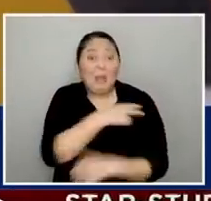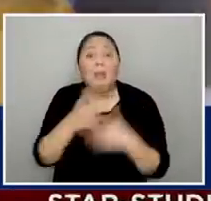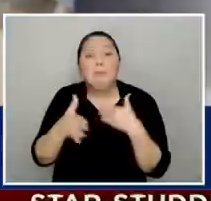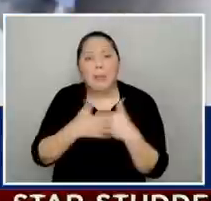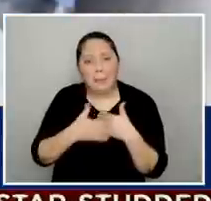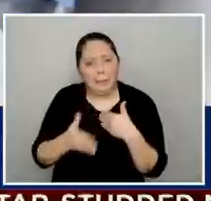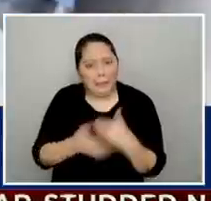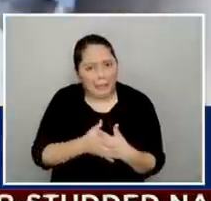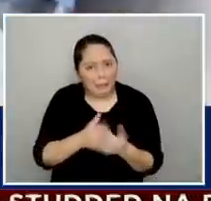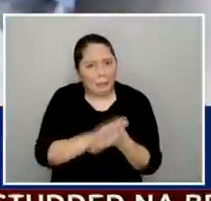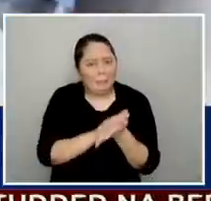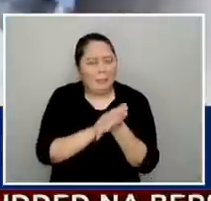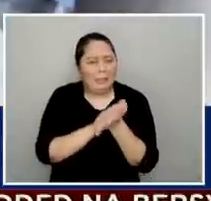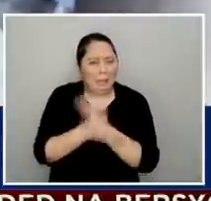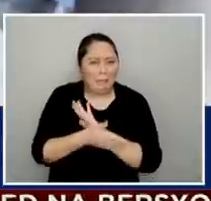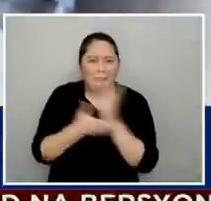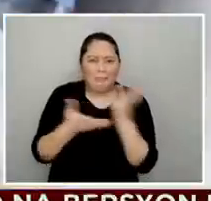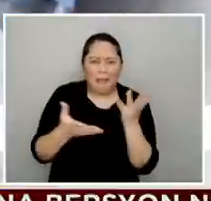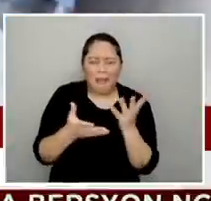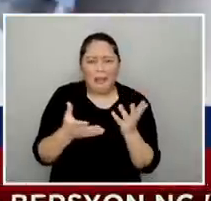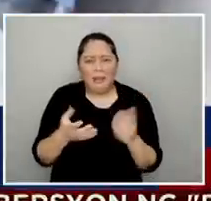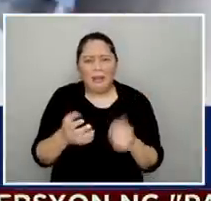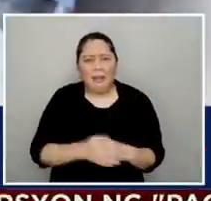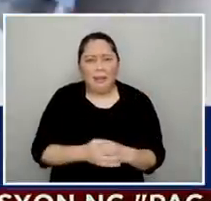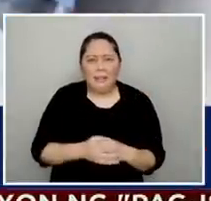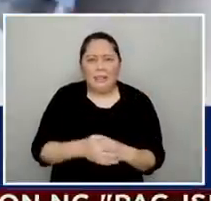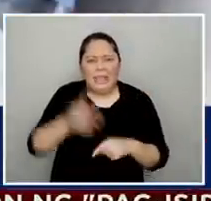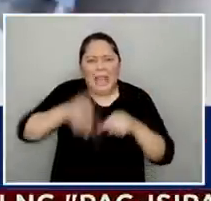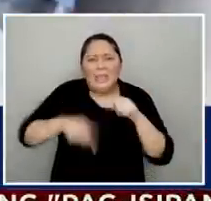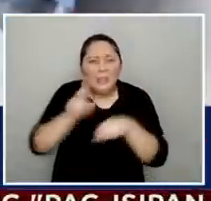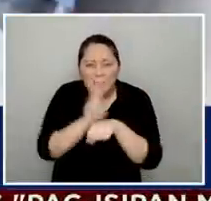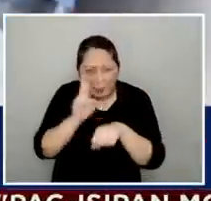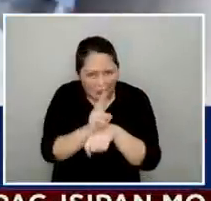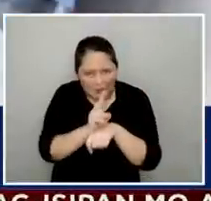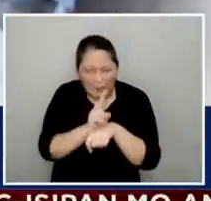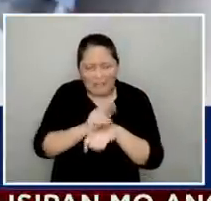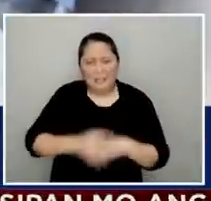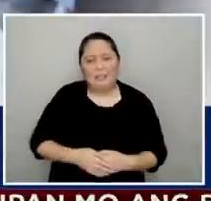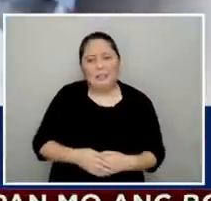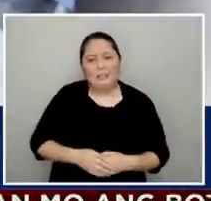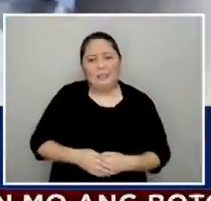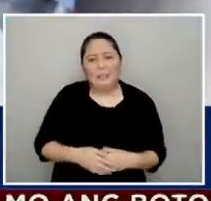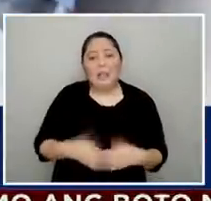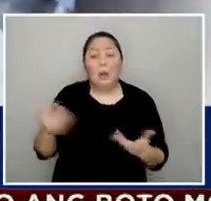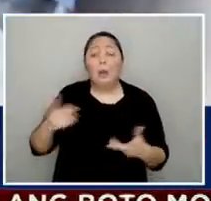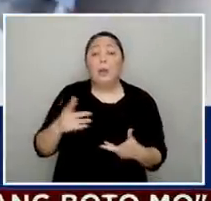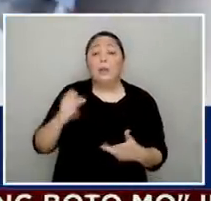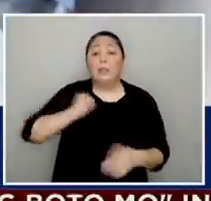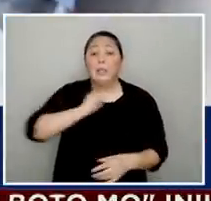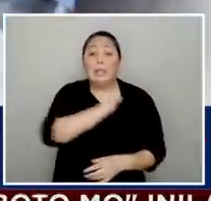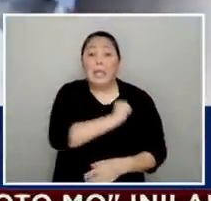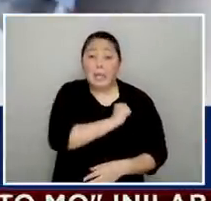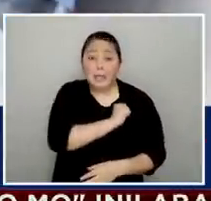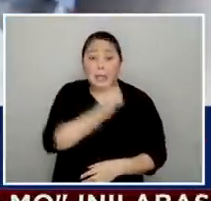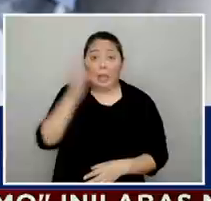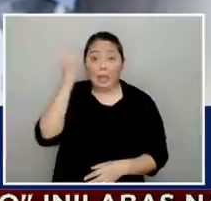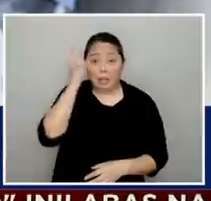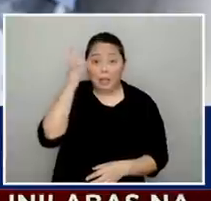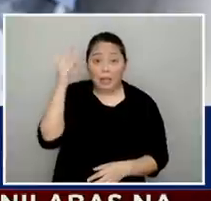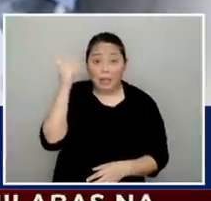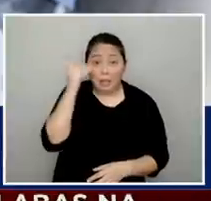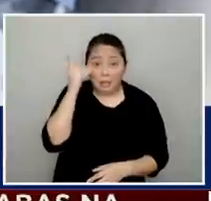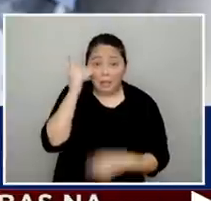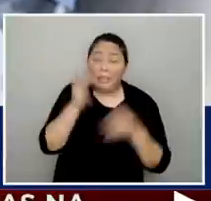Hulyo. Paalala ni Senate Minority Leader Franklin Drilon, taong bayan ang nagbabayad sa mga inutang ng gobyerno pambili ng